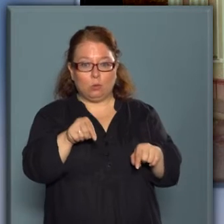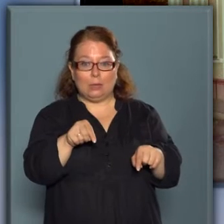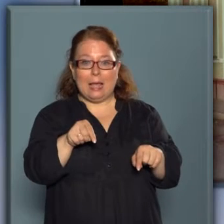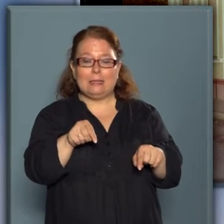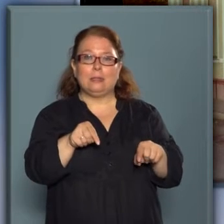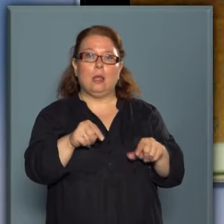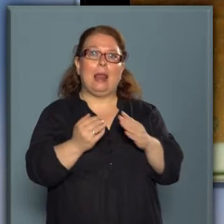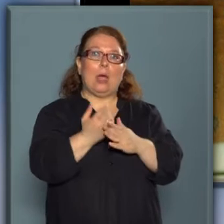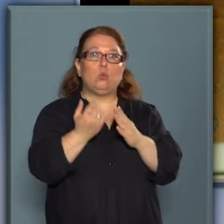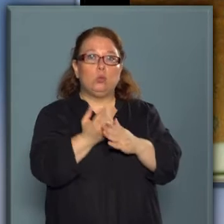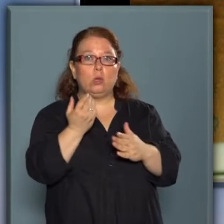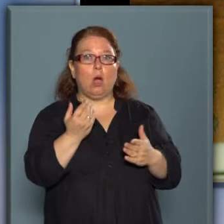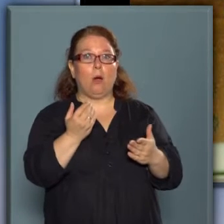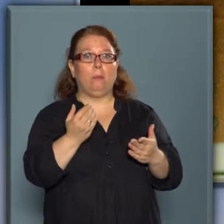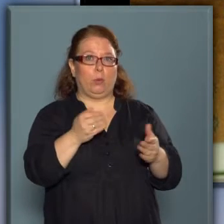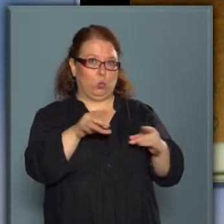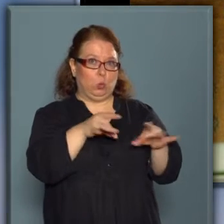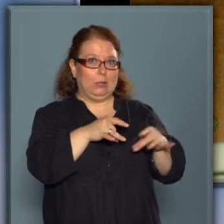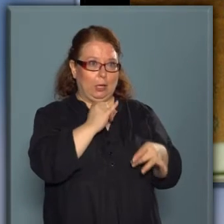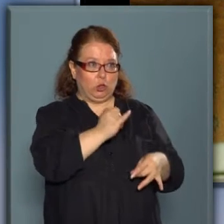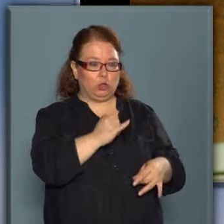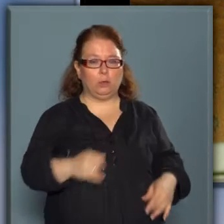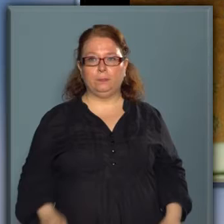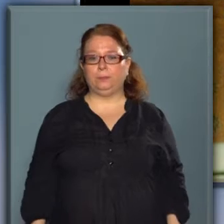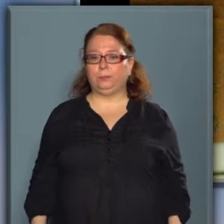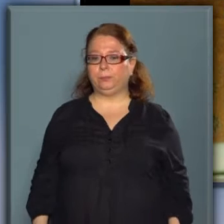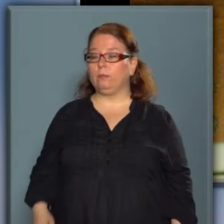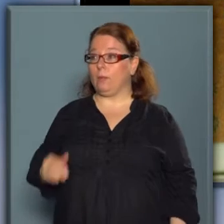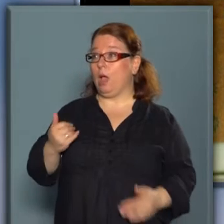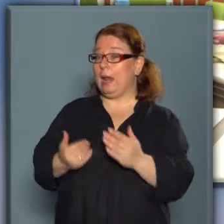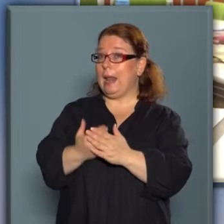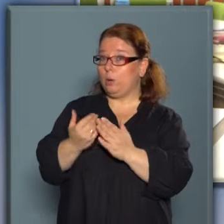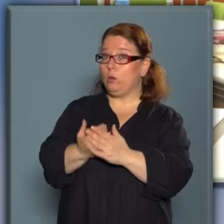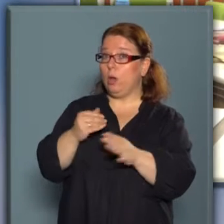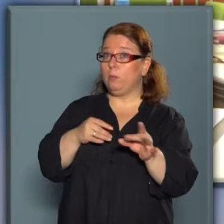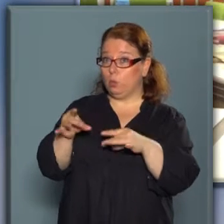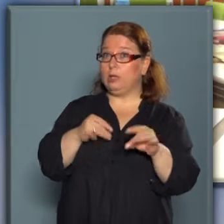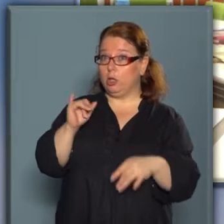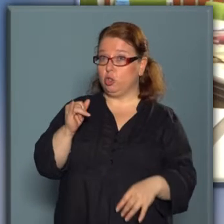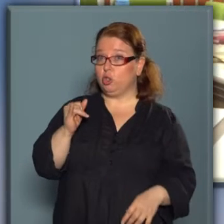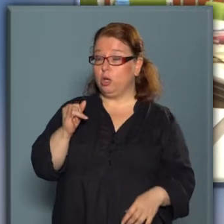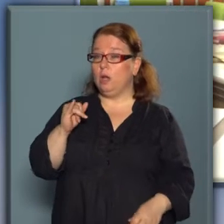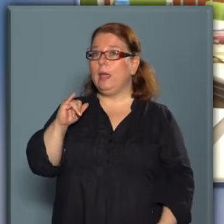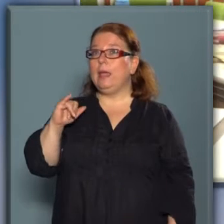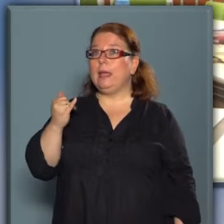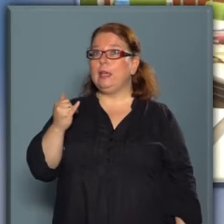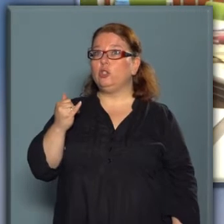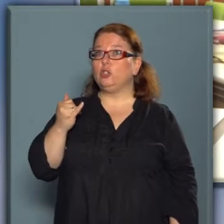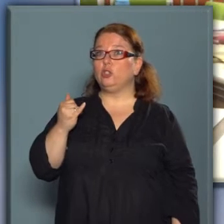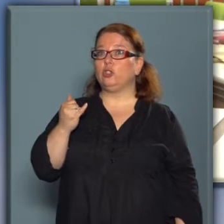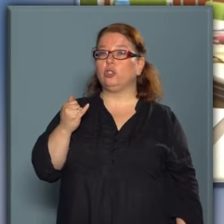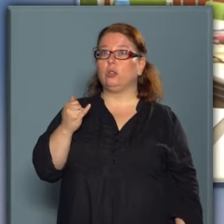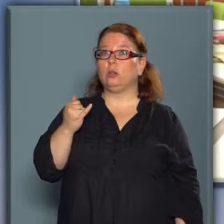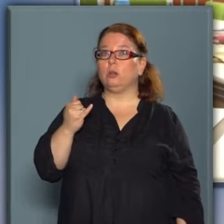a viszonylagosan a legújabb gyűjtések, ugye? Hát a legújabb gyűjtések, igen, meg a